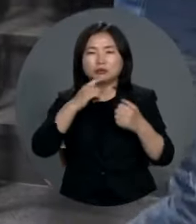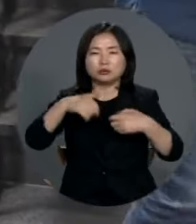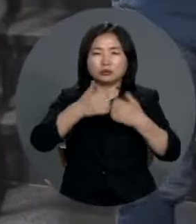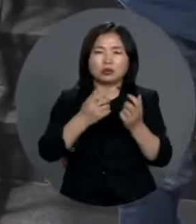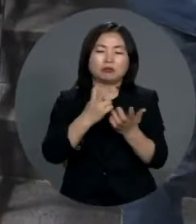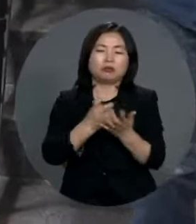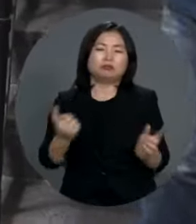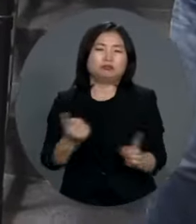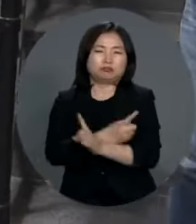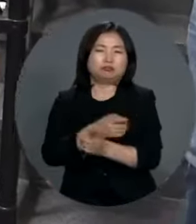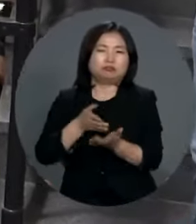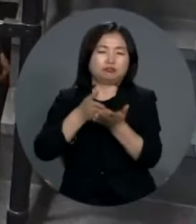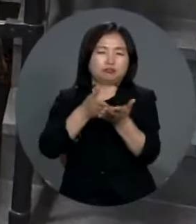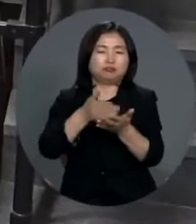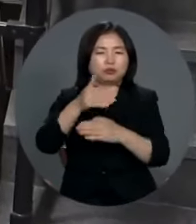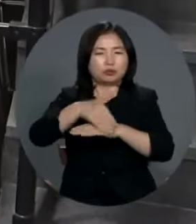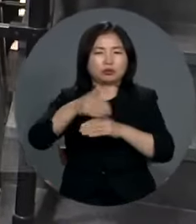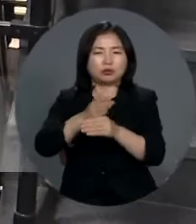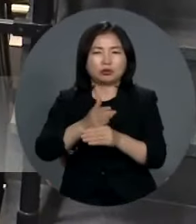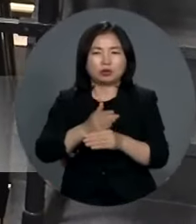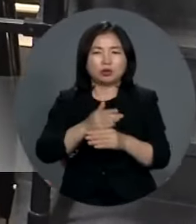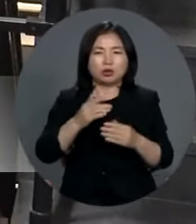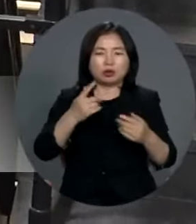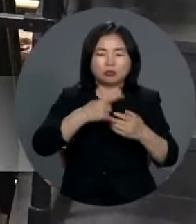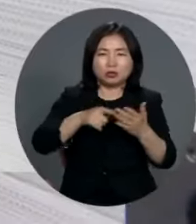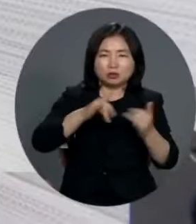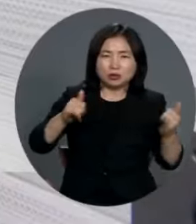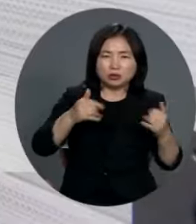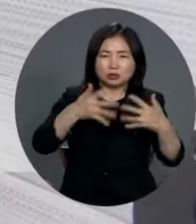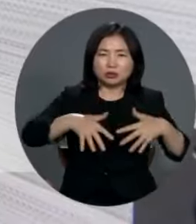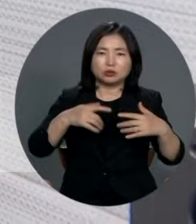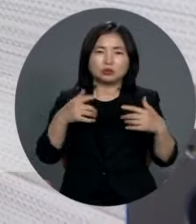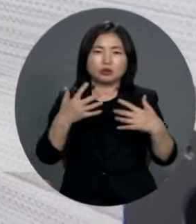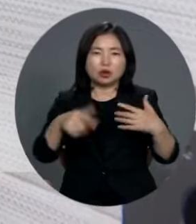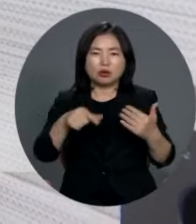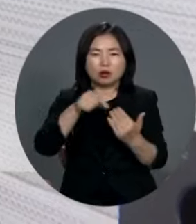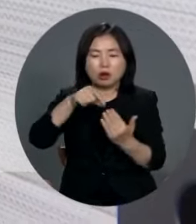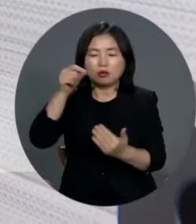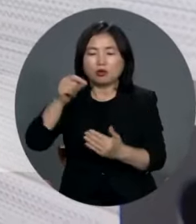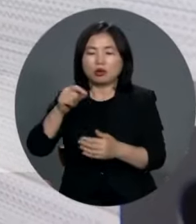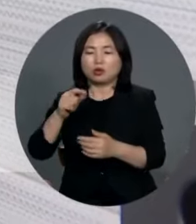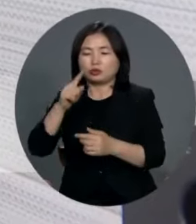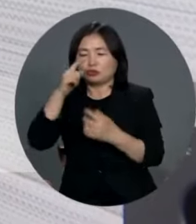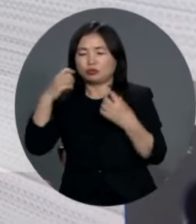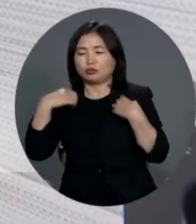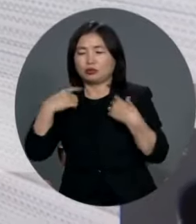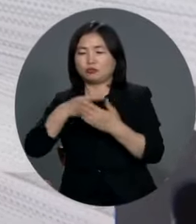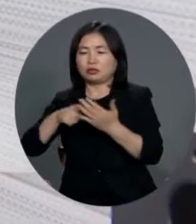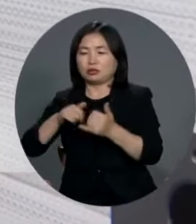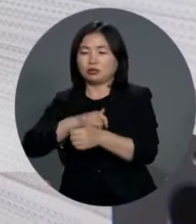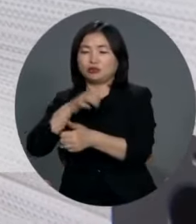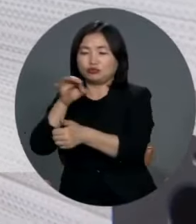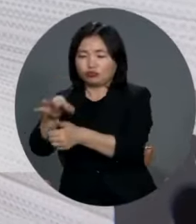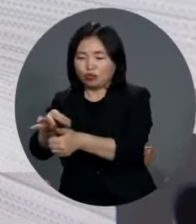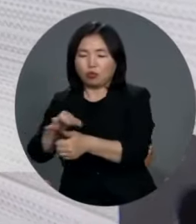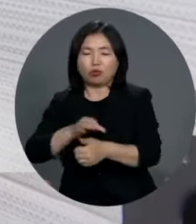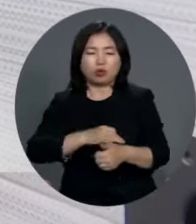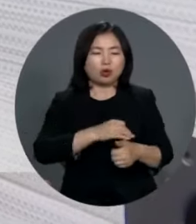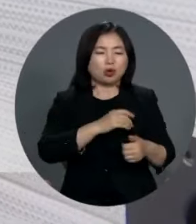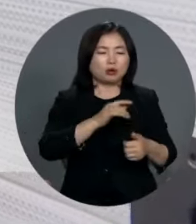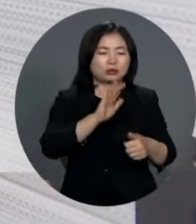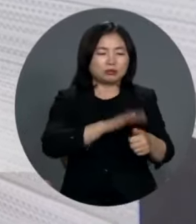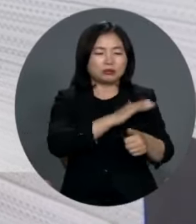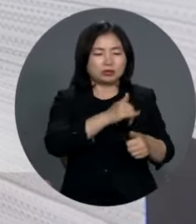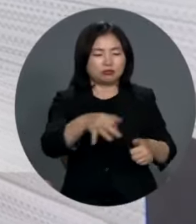개정을 추진합니다. 피해자 선정 기준을 완화하고 정부가 먼저 피해자를 지원한 뒤 범죄인으로부터